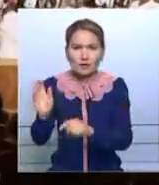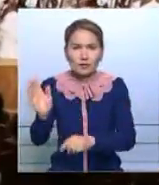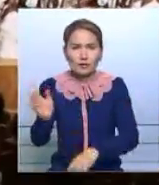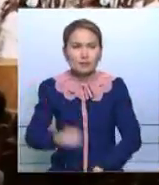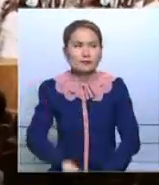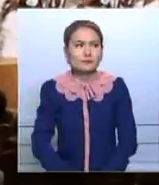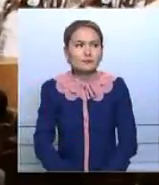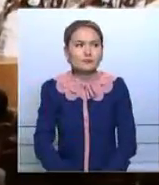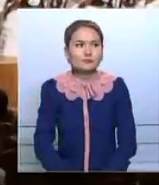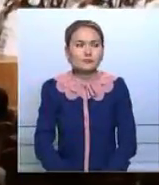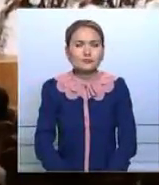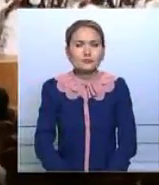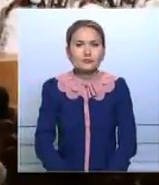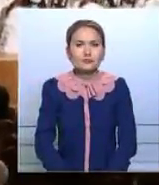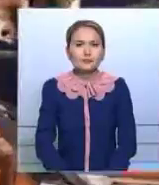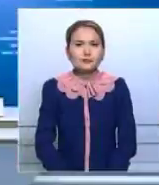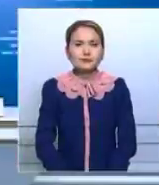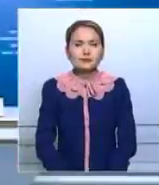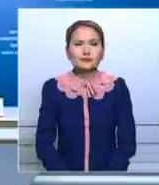дейді оркестр өкілдері.